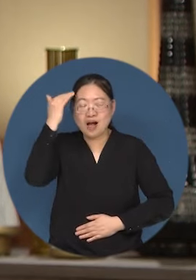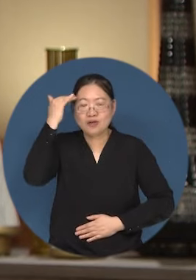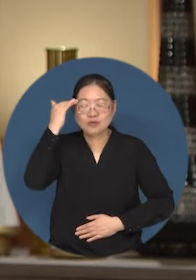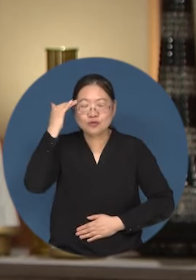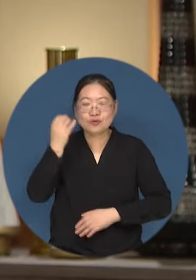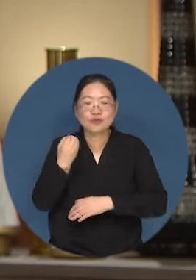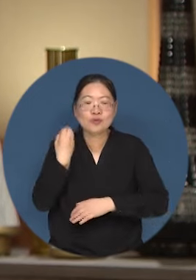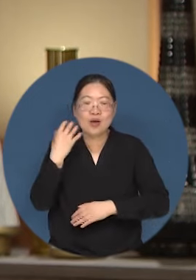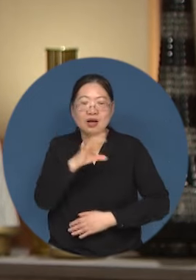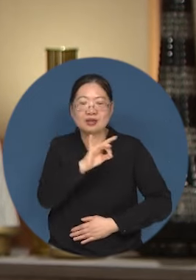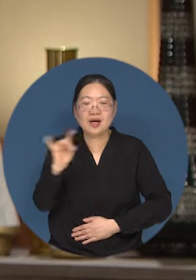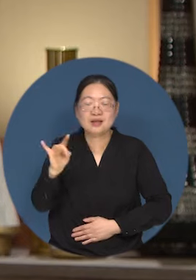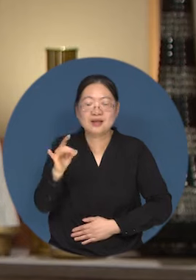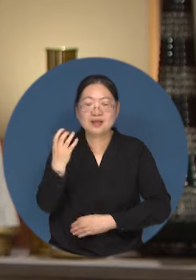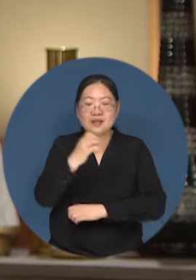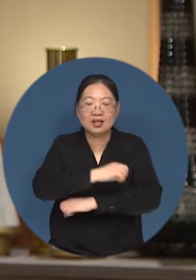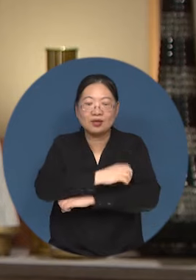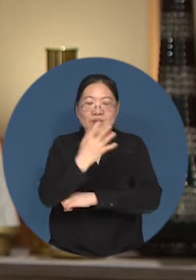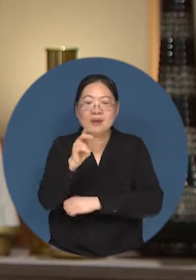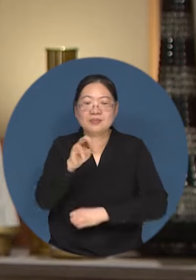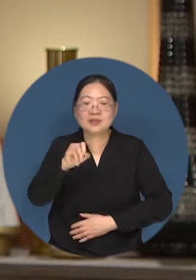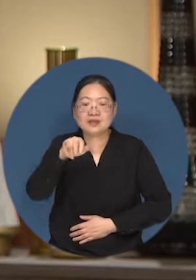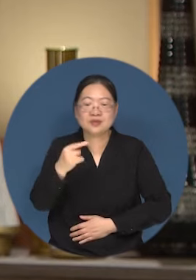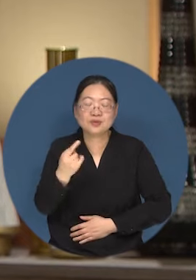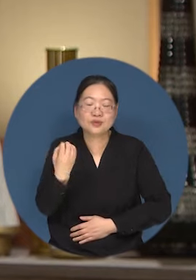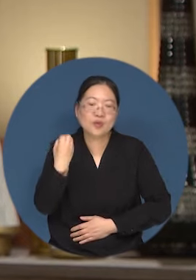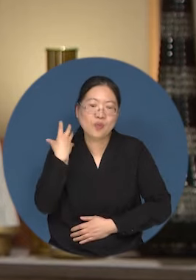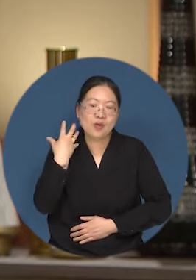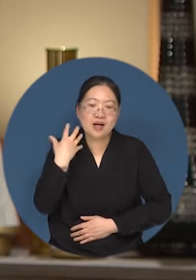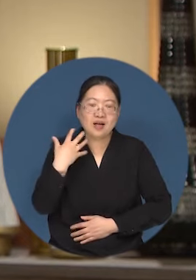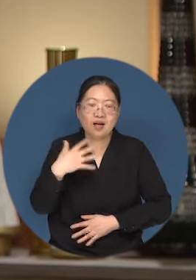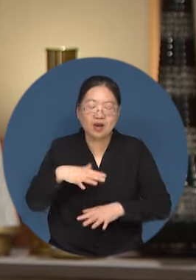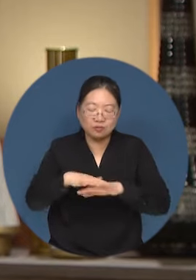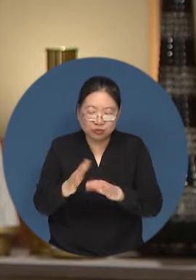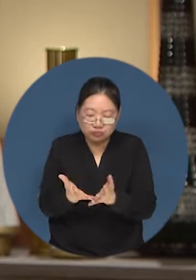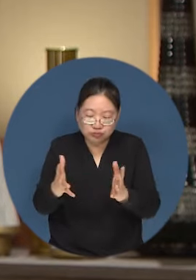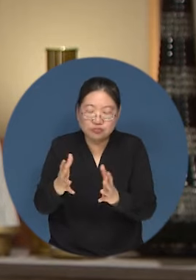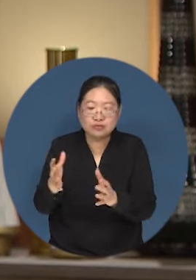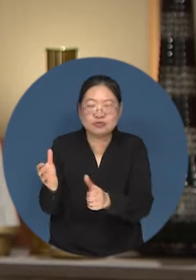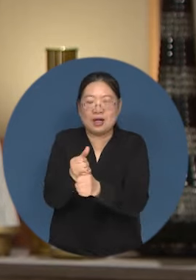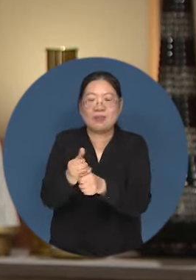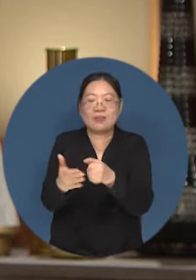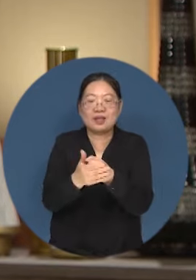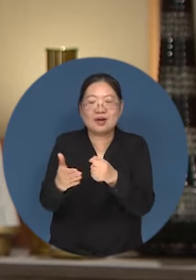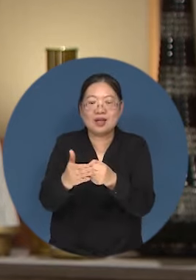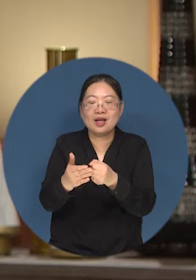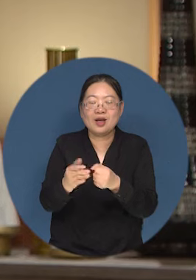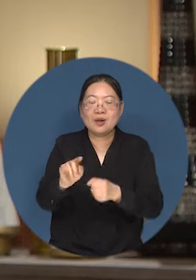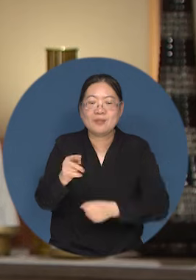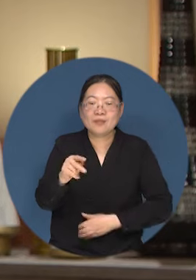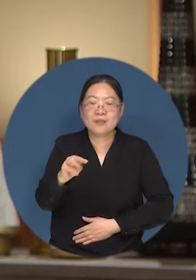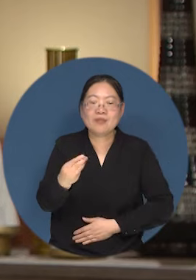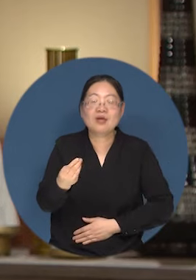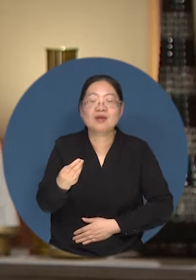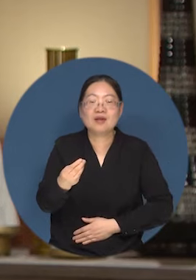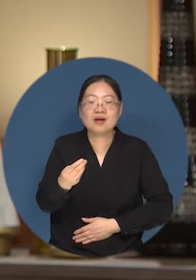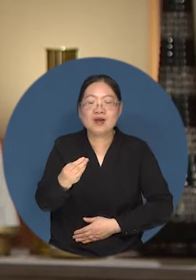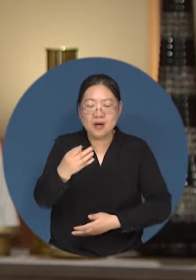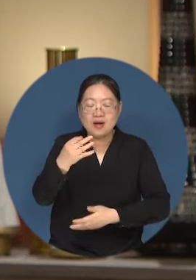고래는 가끔씩 신문에 뭐 밍크 고래가 그물에 걸려서 그래요, 그래요. 뭐 몇백만 원에 거래가 됐다. 그런